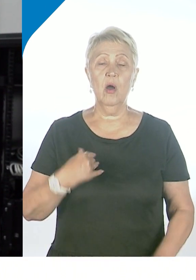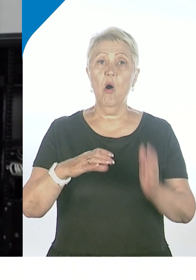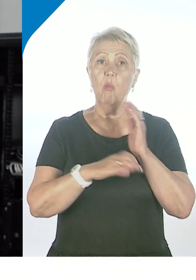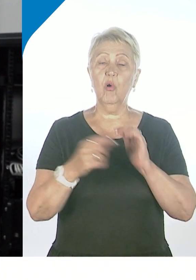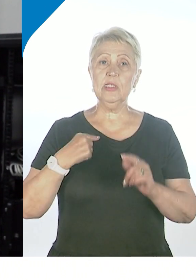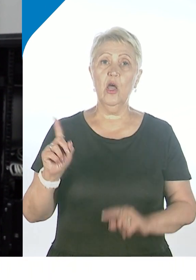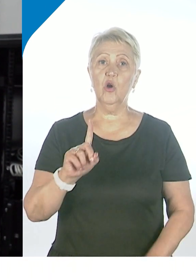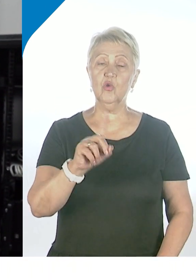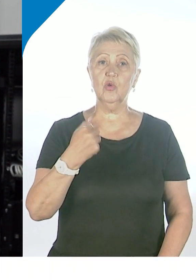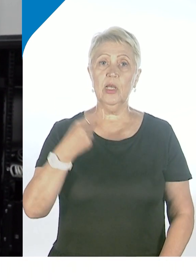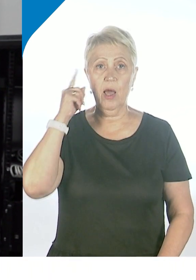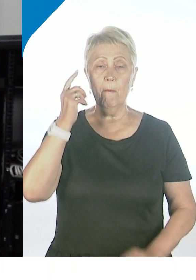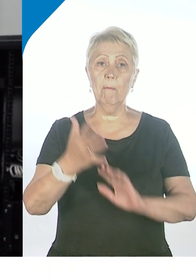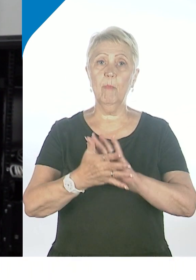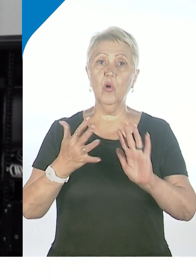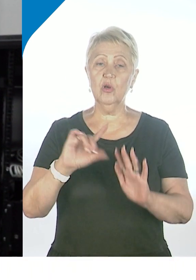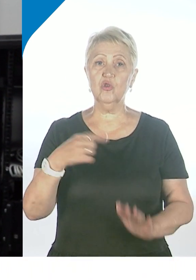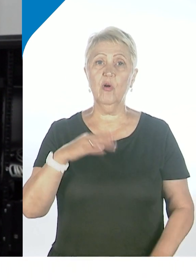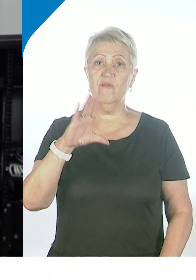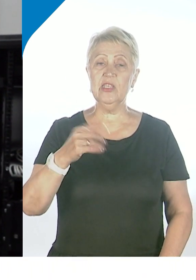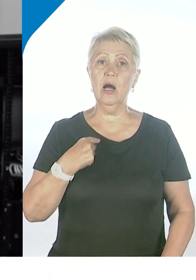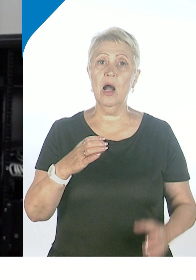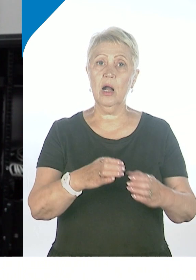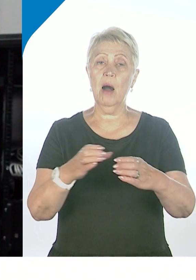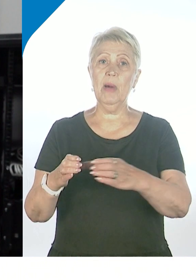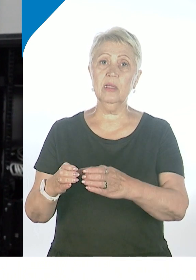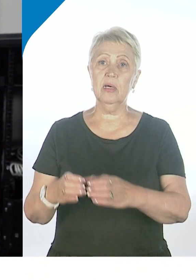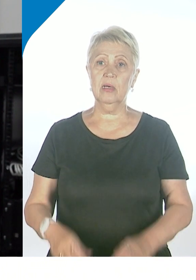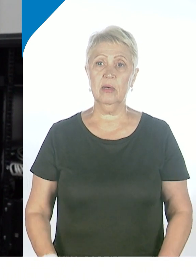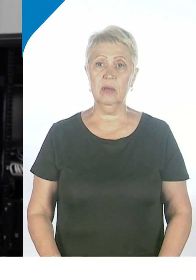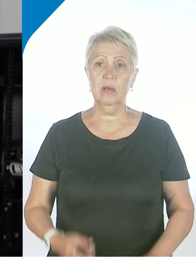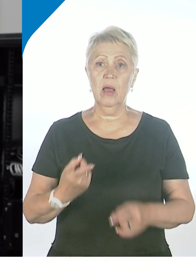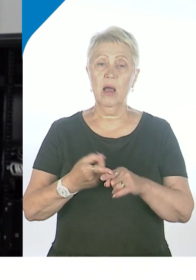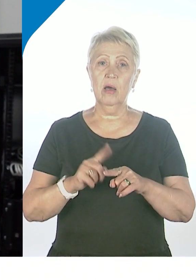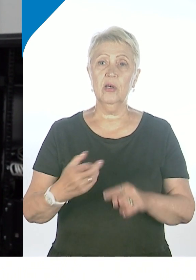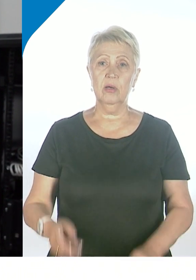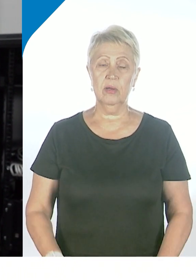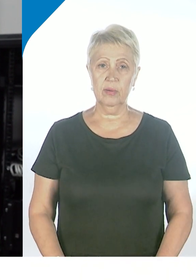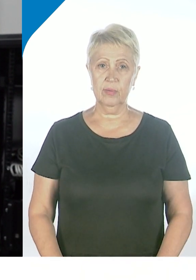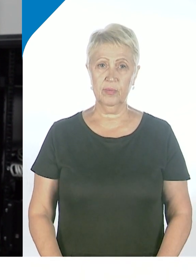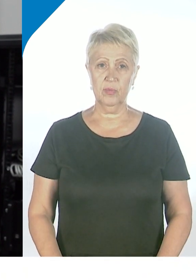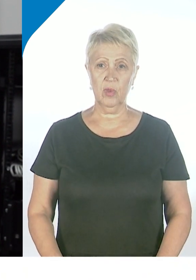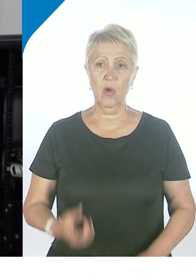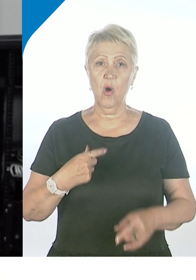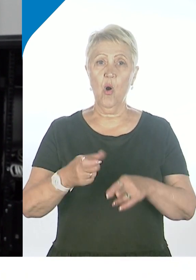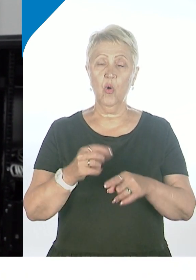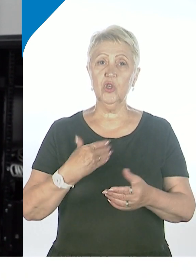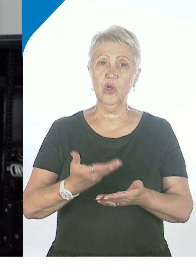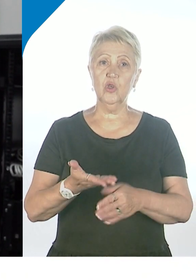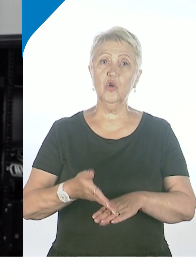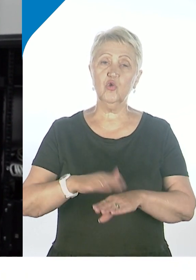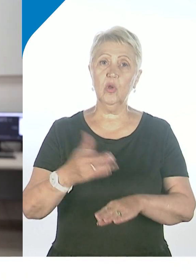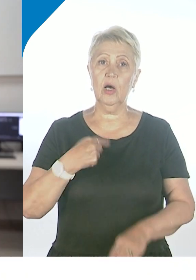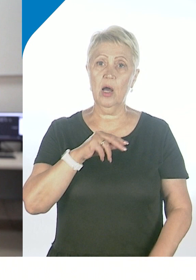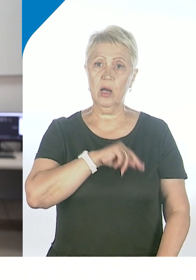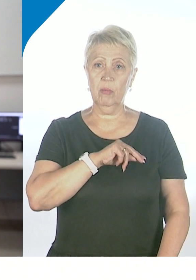прям вся команда из десятков человек работает над этим. Я понял, что это очень тяжелая